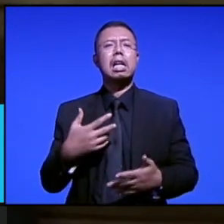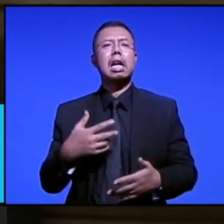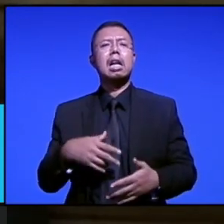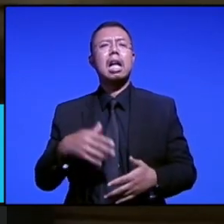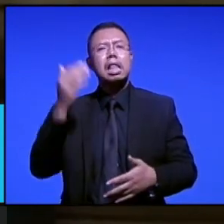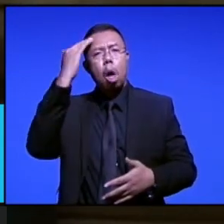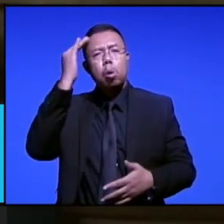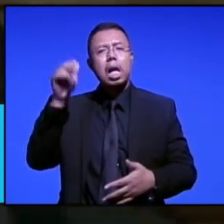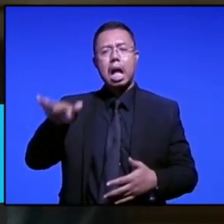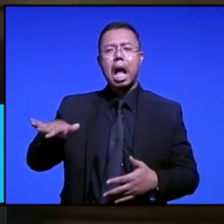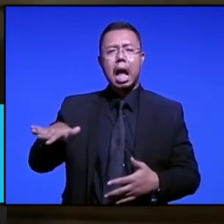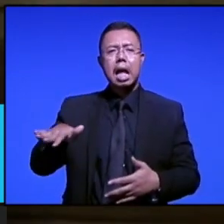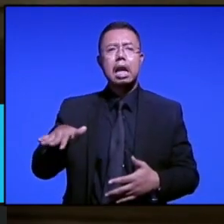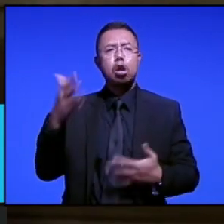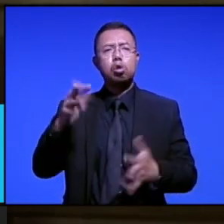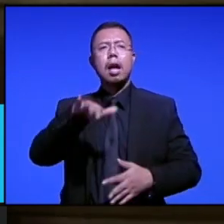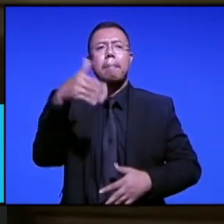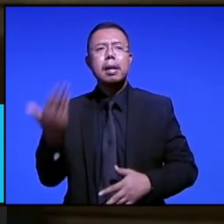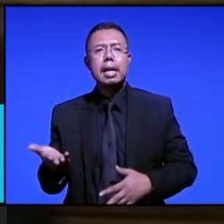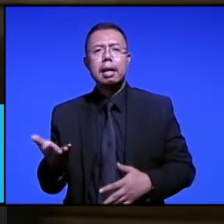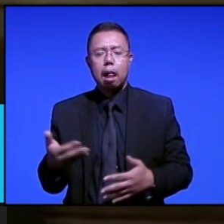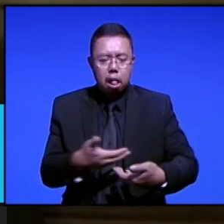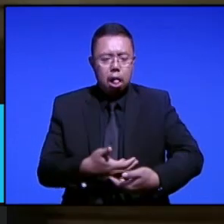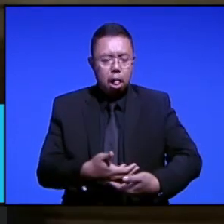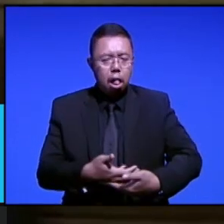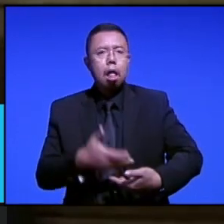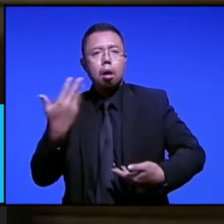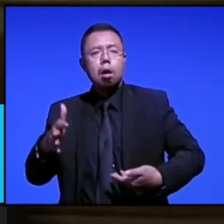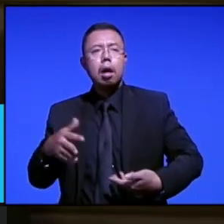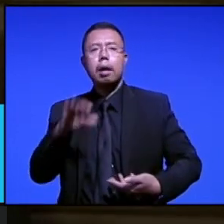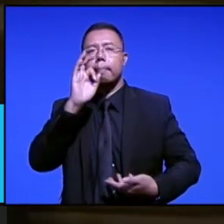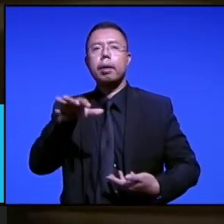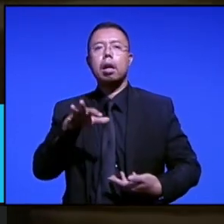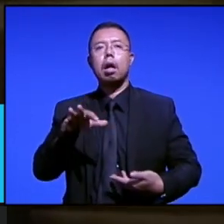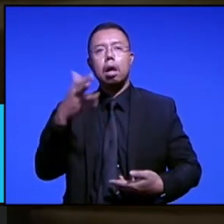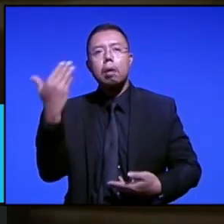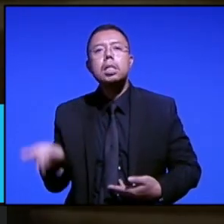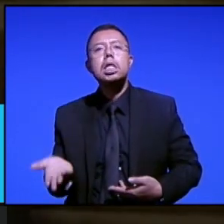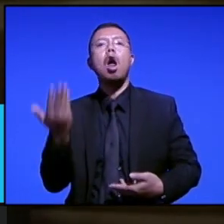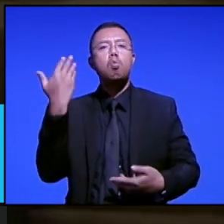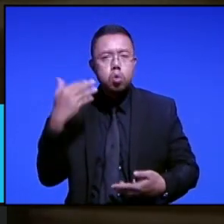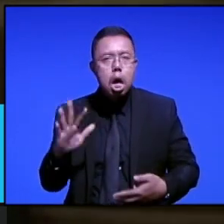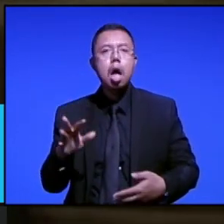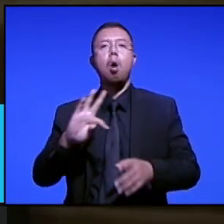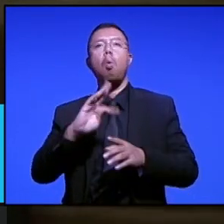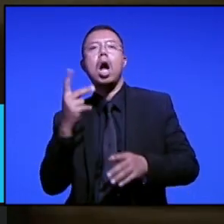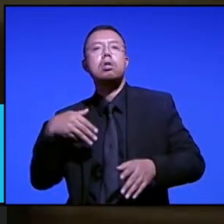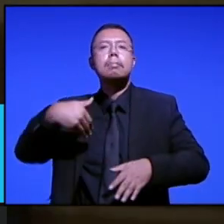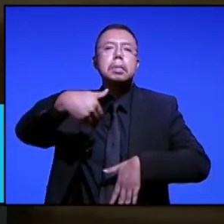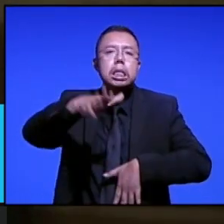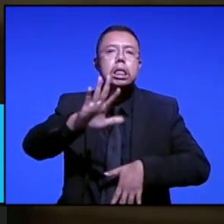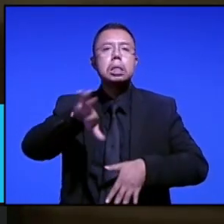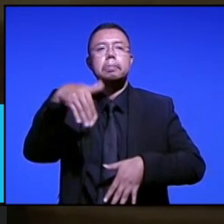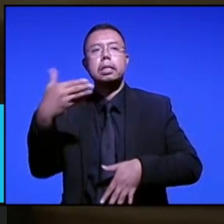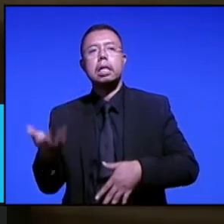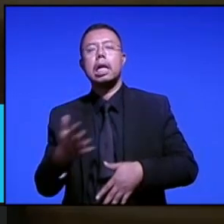tahu budak udah enggak ada. Cek paribasana kata si mama teh cenah enggak ada, cenah udah enggak ada, cenah si Neng mah cenah, tapi